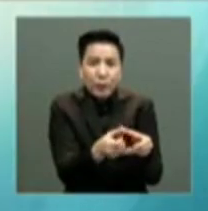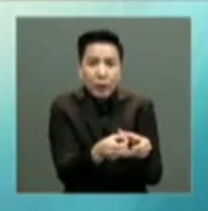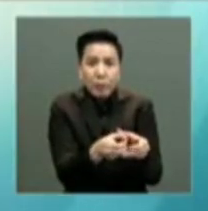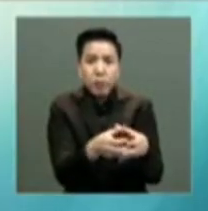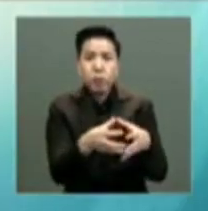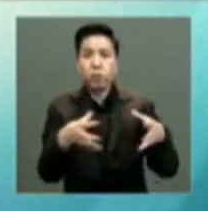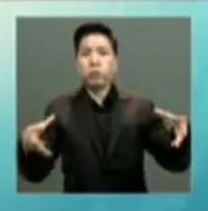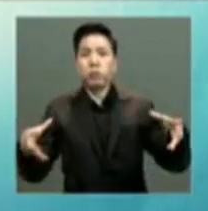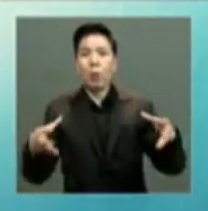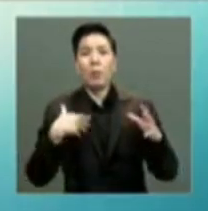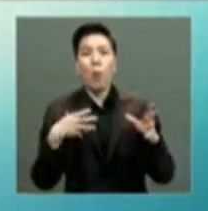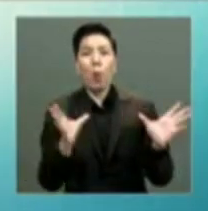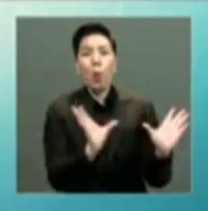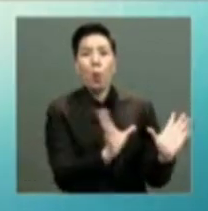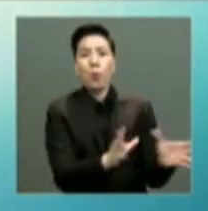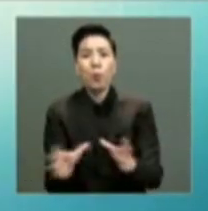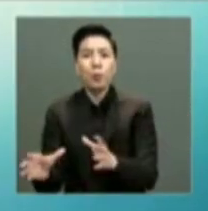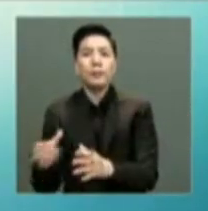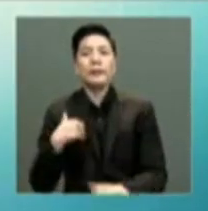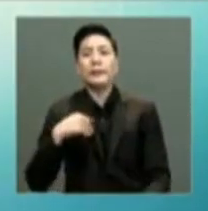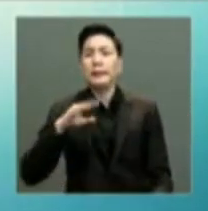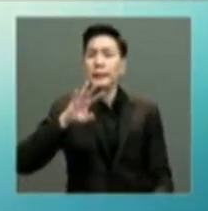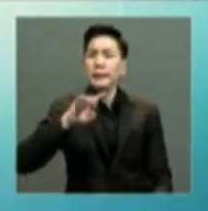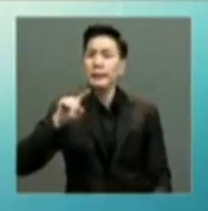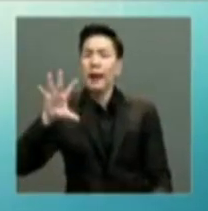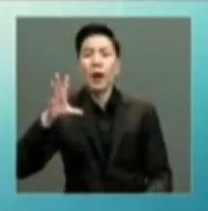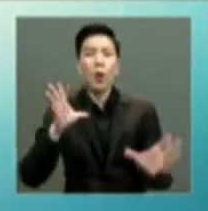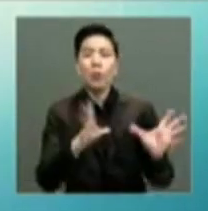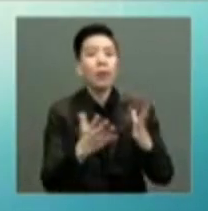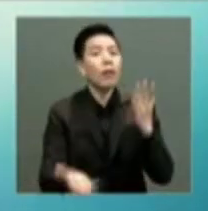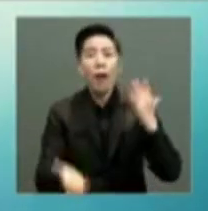เดิมนี่ต้องมีค่ายต้องไปต่างประเทศต้องไปสัมผัสกับคนจีนนู่นนี่นั่นทั้งหลายจำได้ไหมครับผมก็แรกๆก็จำกัดคนกลุ่มเล็กนิดเดียวตอนนี้ขยายออกมาเป็น4กลุ่มใหญ่ๆ 5กลุ่มจำ